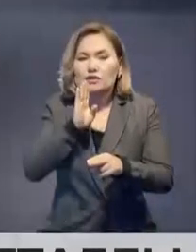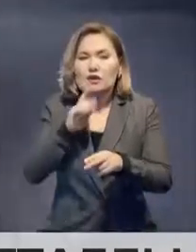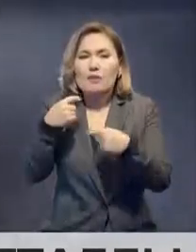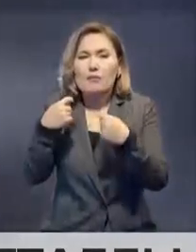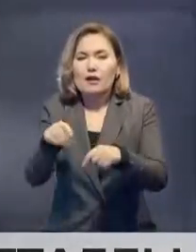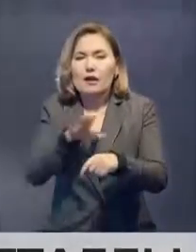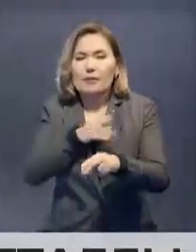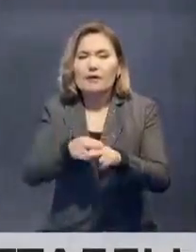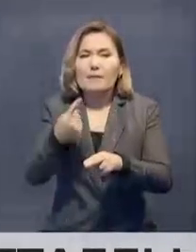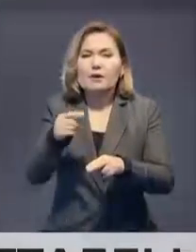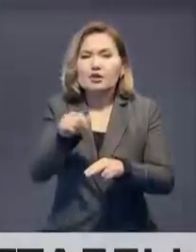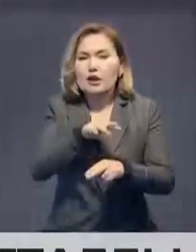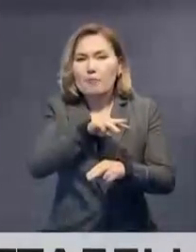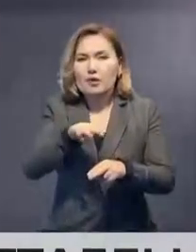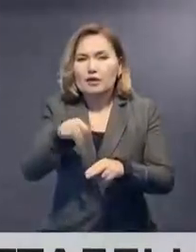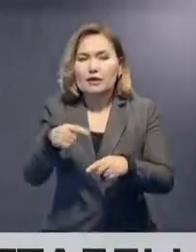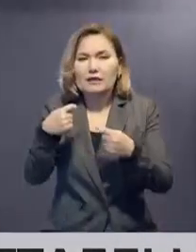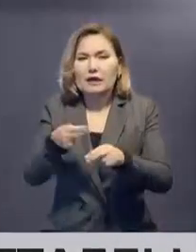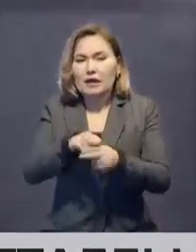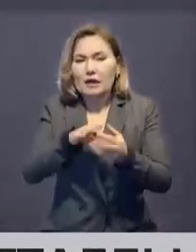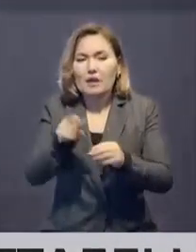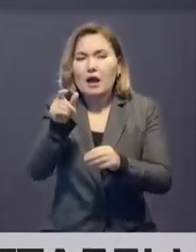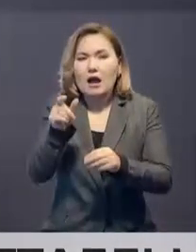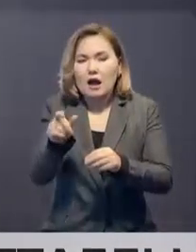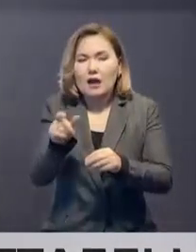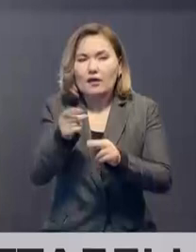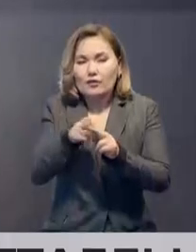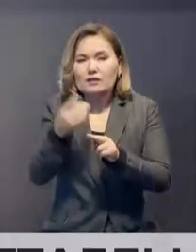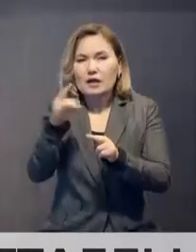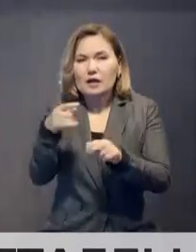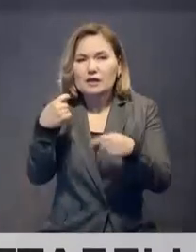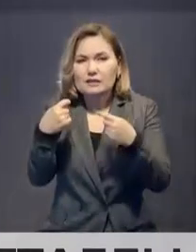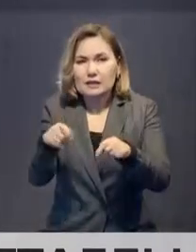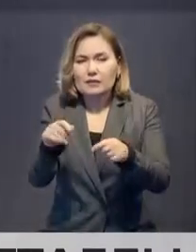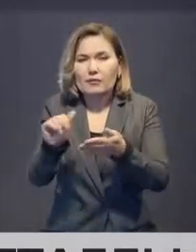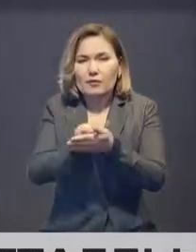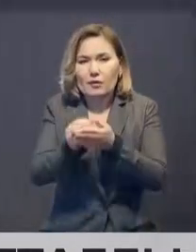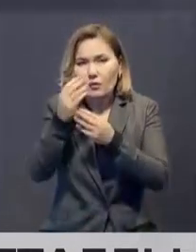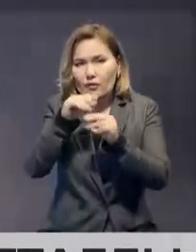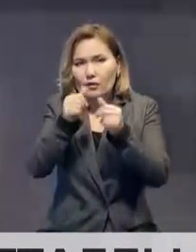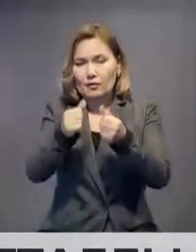нәрестені 1,5 миллион теңгеге сатқан. Адам саудалағандар құжат жасау кезінде ұсталды.